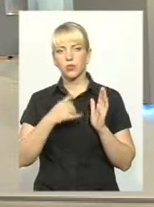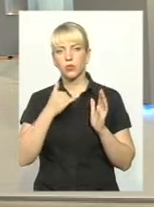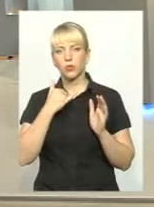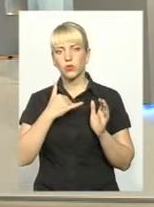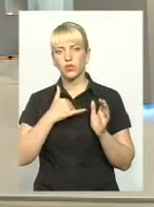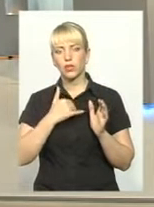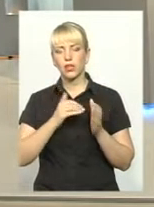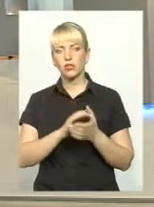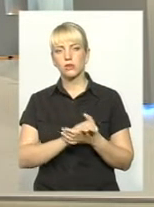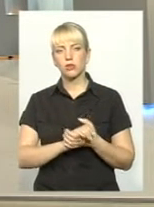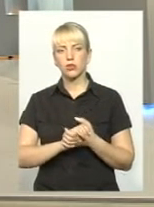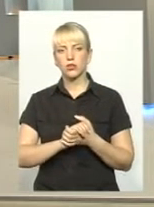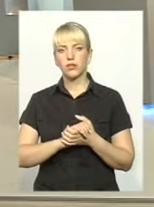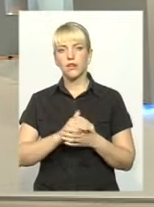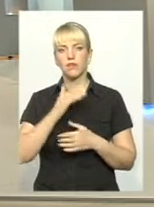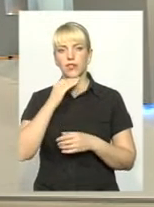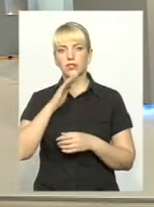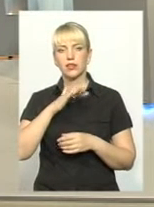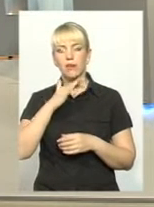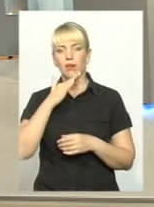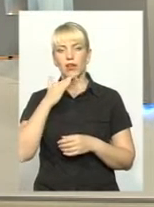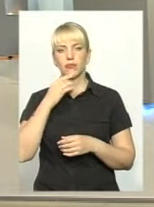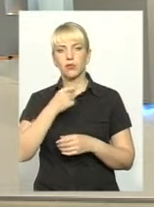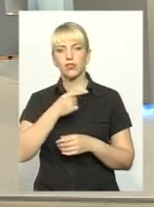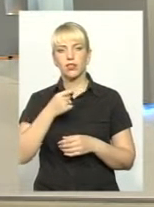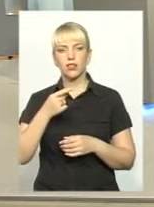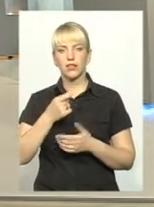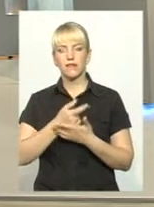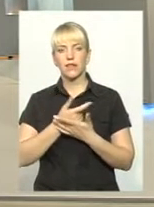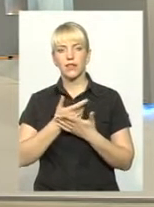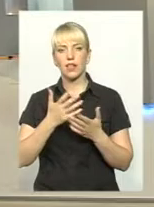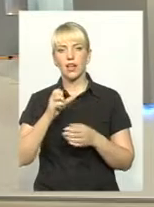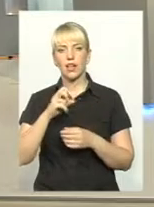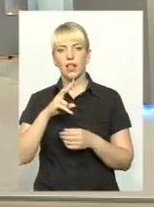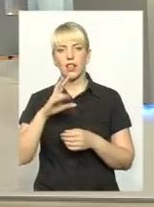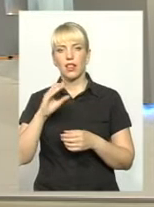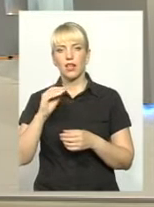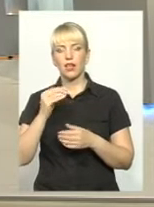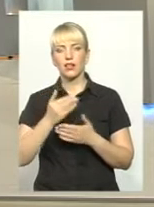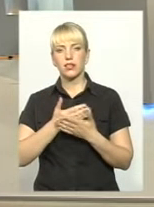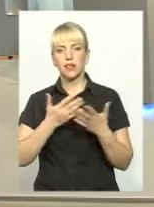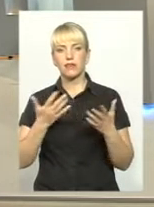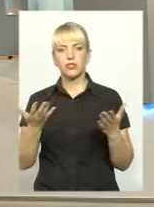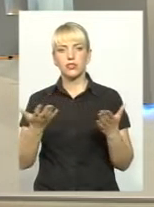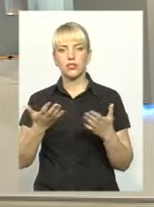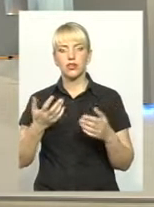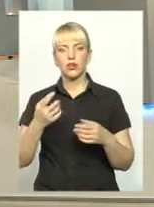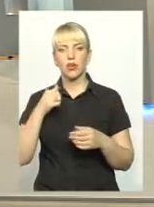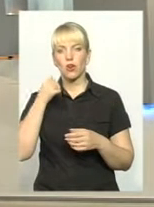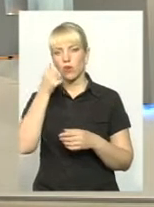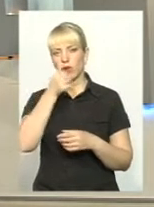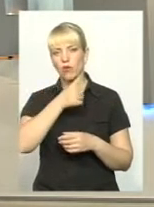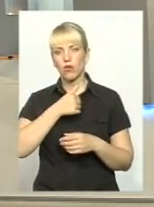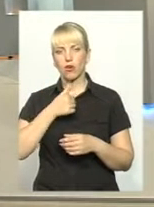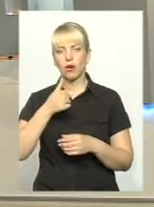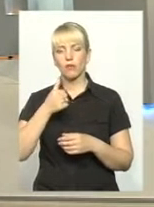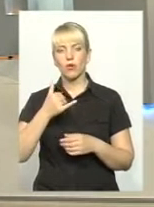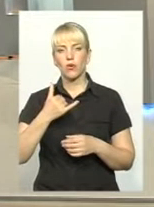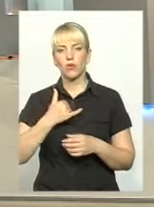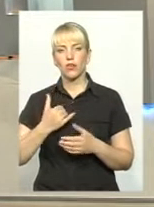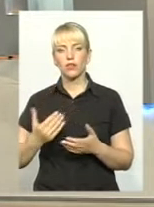суспільстві вистачає багато негативних явищ. Але ж одне явище, яке роками у нас битує